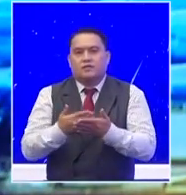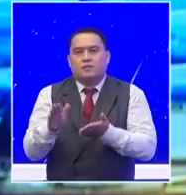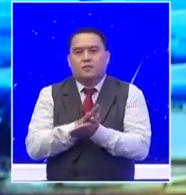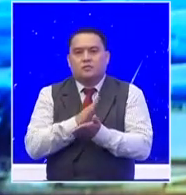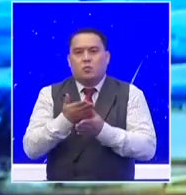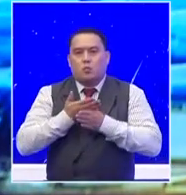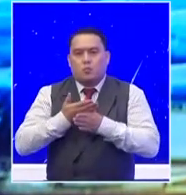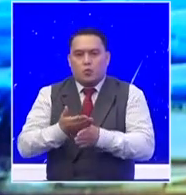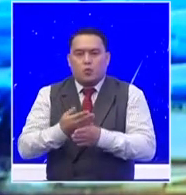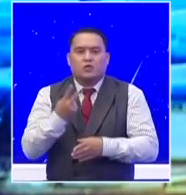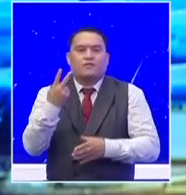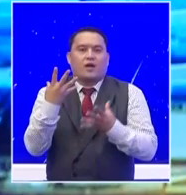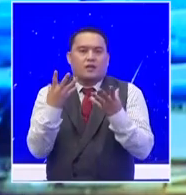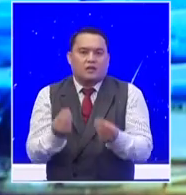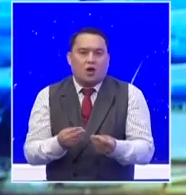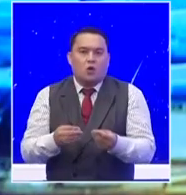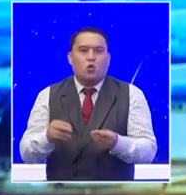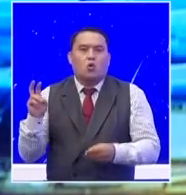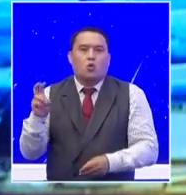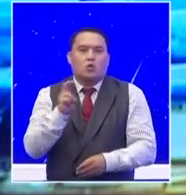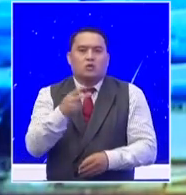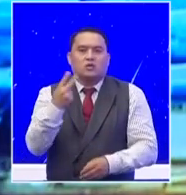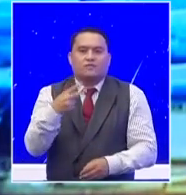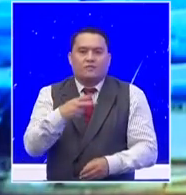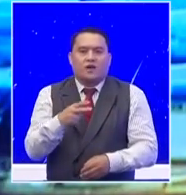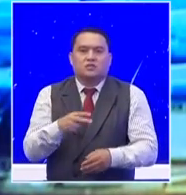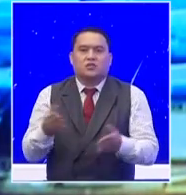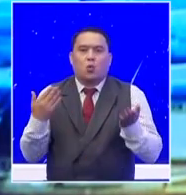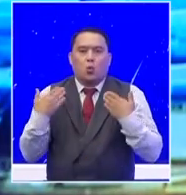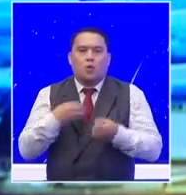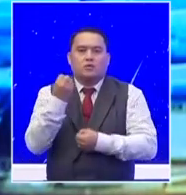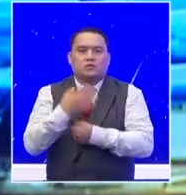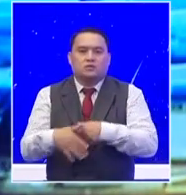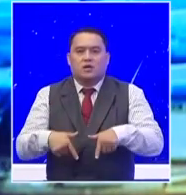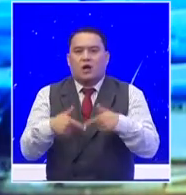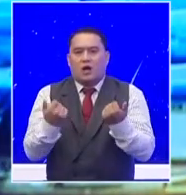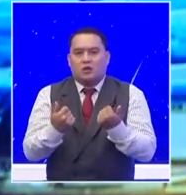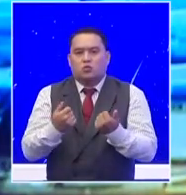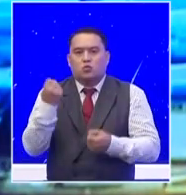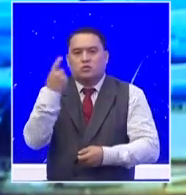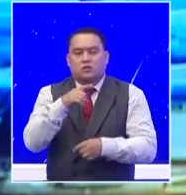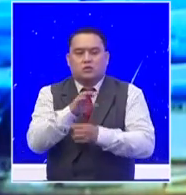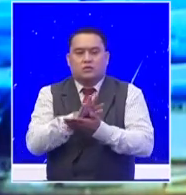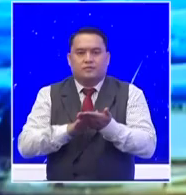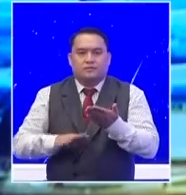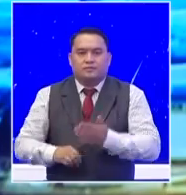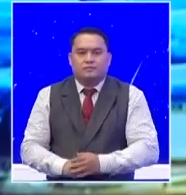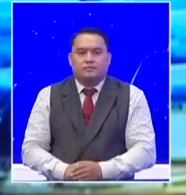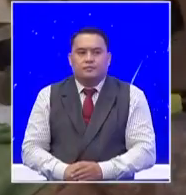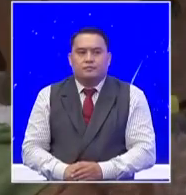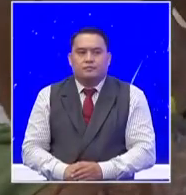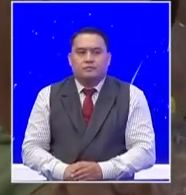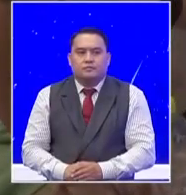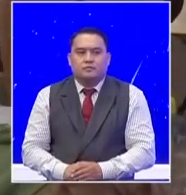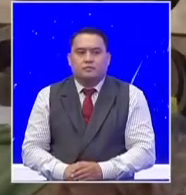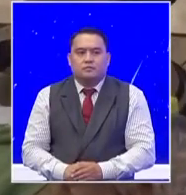озера. За 2 дня участники акции обошли порядка 20 зон отдыха. Цель и результат визита узнала Надежда Белова.